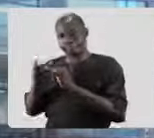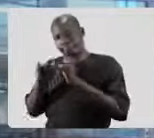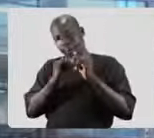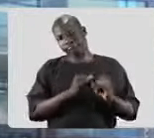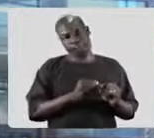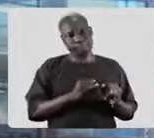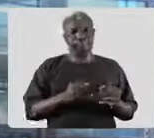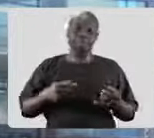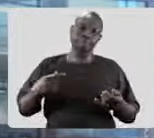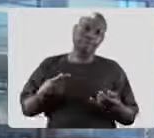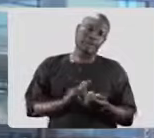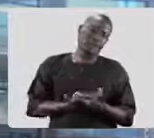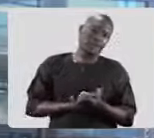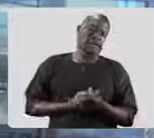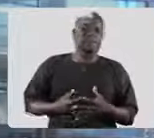omain.